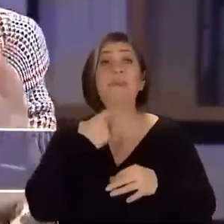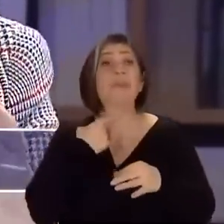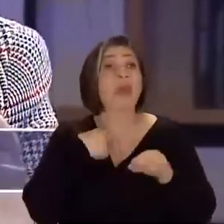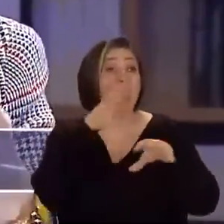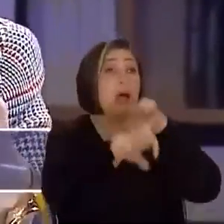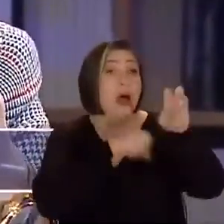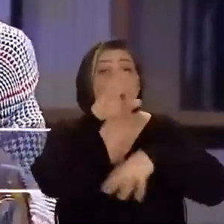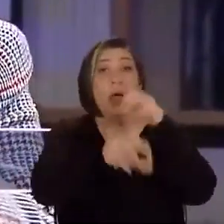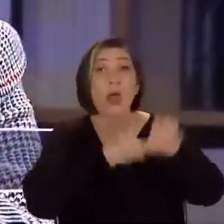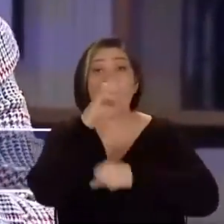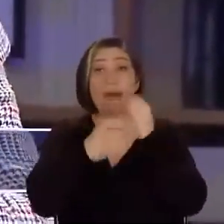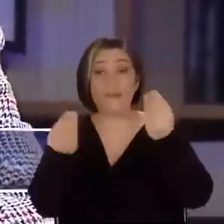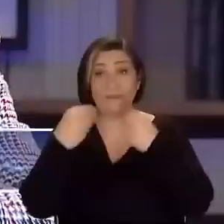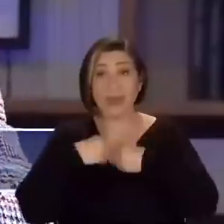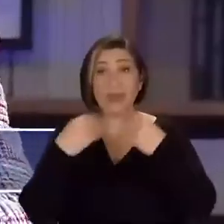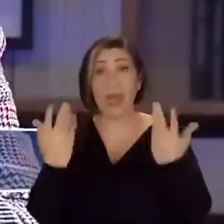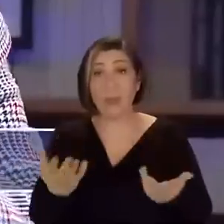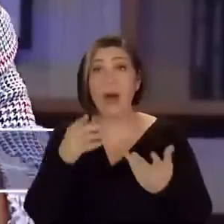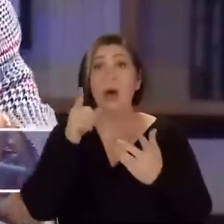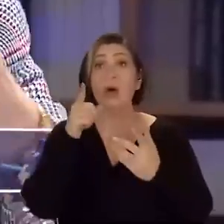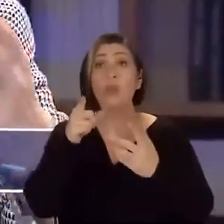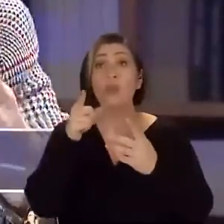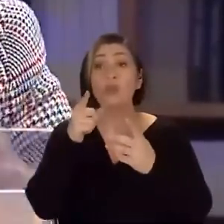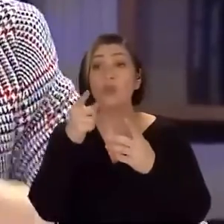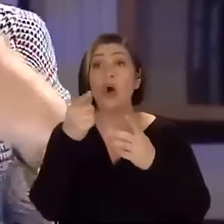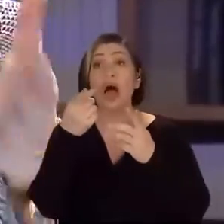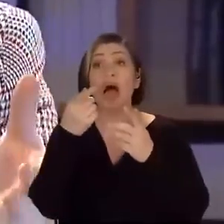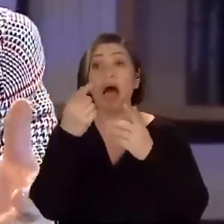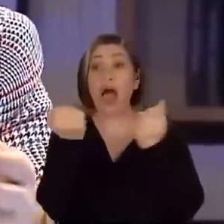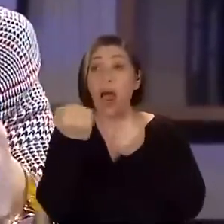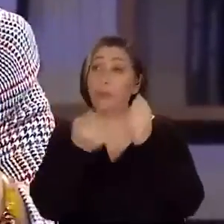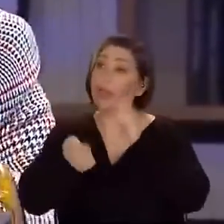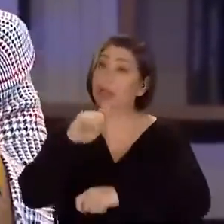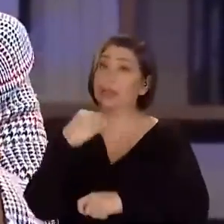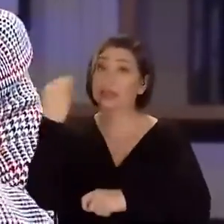ev kredisi verdim ama bak bu krediyi benden aldığın için bir de sana araba